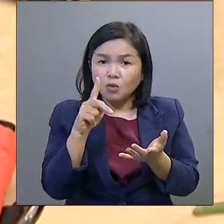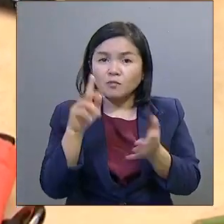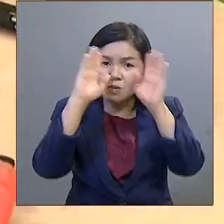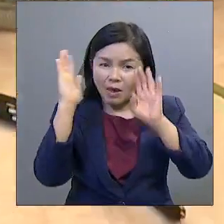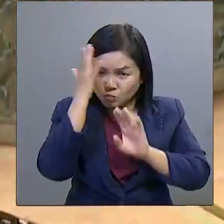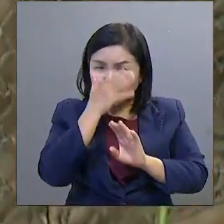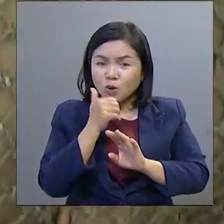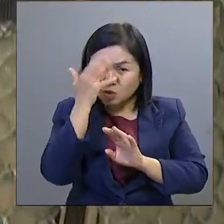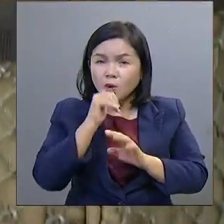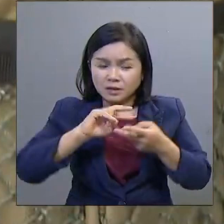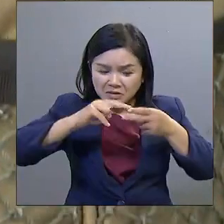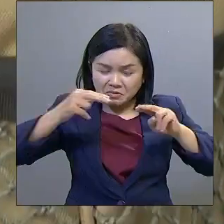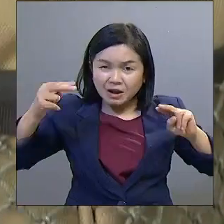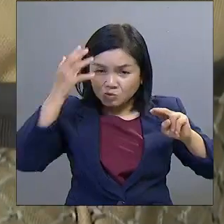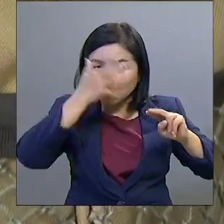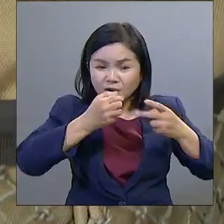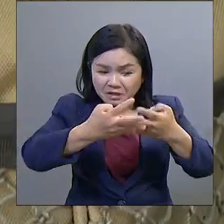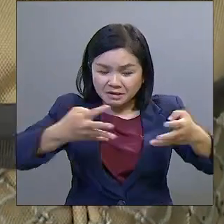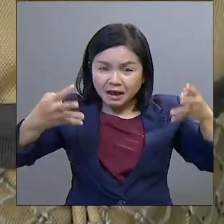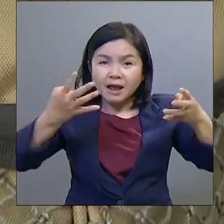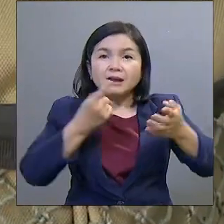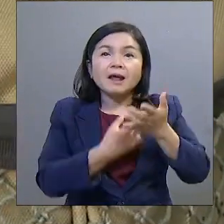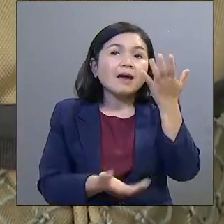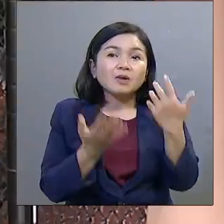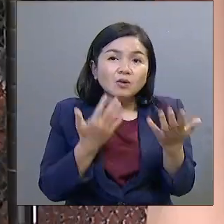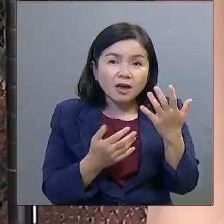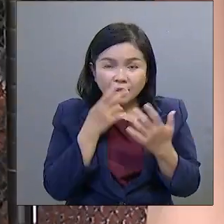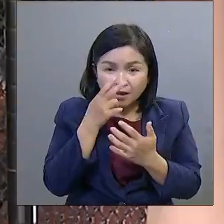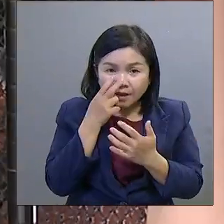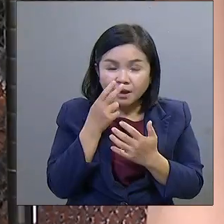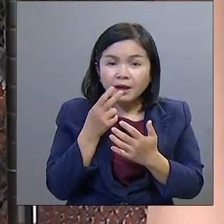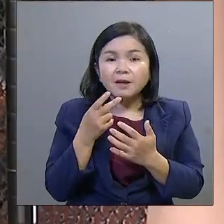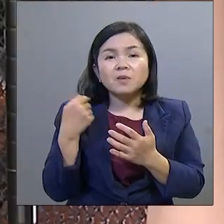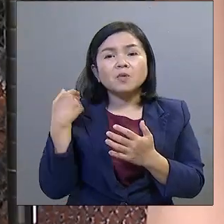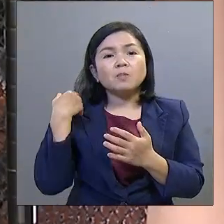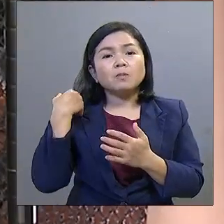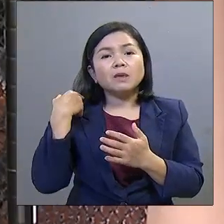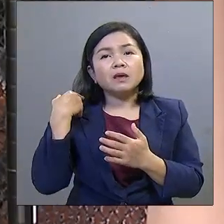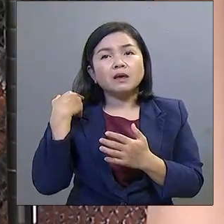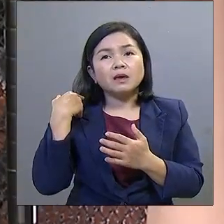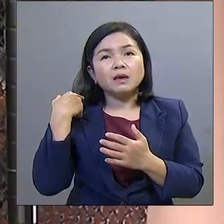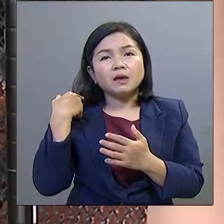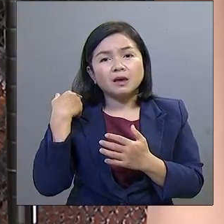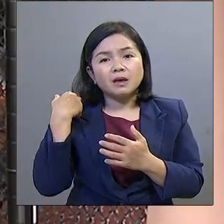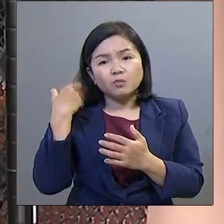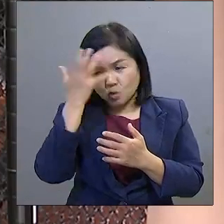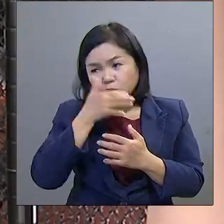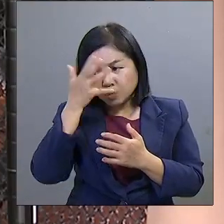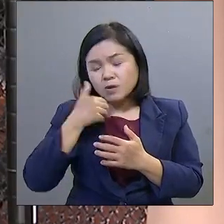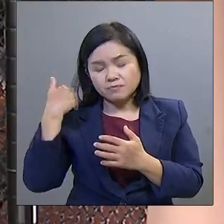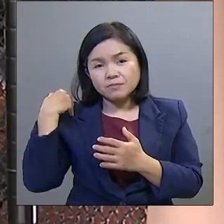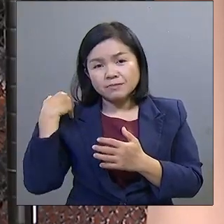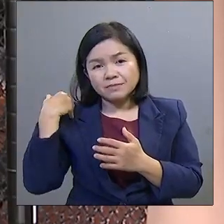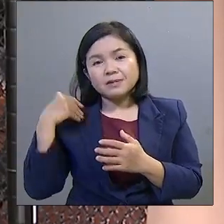ค่อนข้างชัดเจนถ้าสมมติเราไปใช้กับอะไรก็ตามอ่ะมันก็ยังเห็นว่ามันเป็นอวนอ่ะมันแบบค่อนข้างมีอะไรที่ชัดเจนม